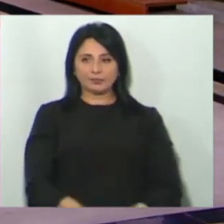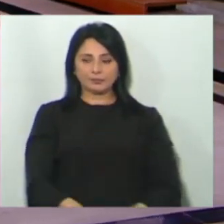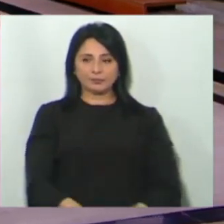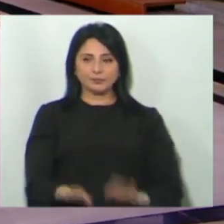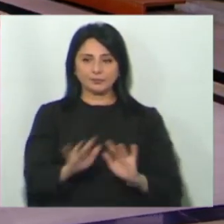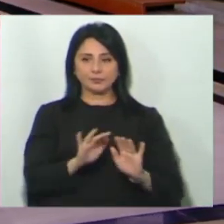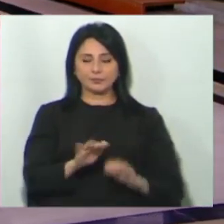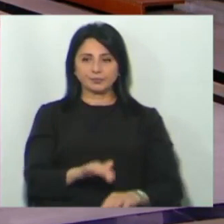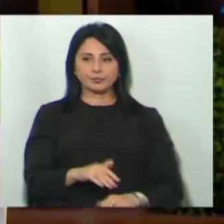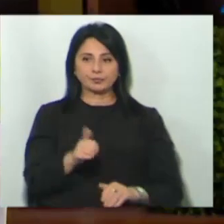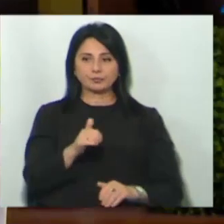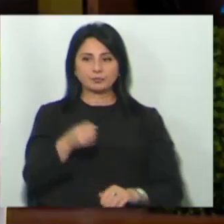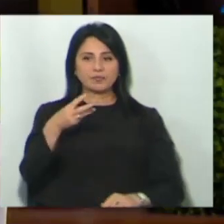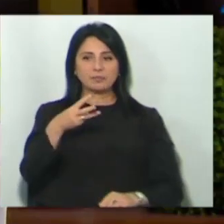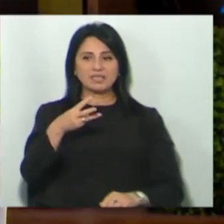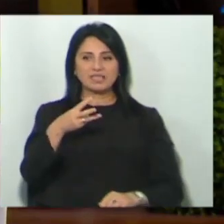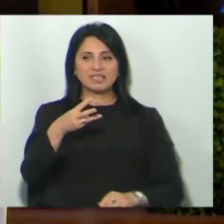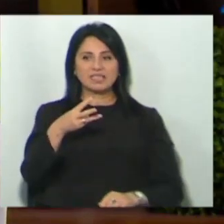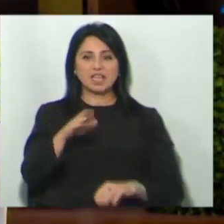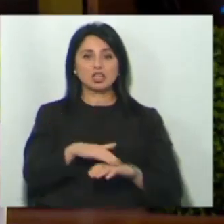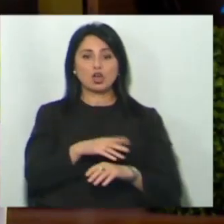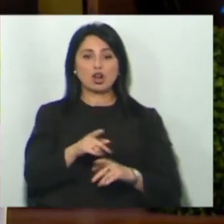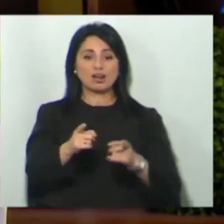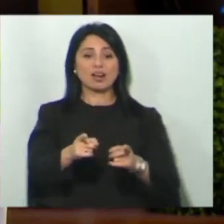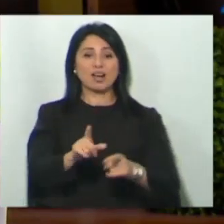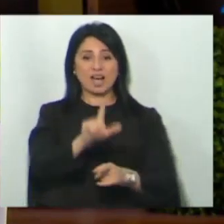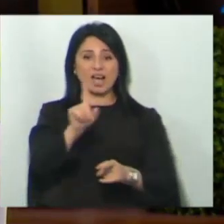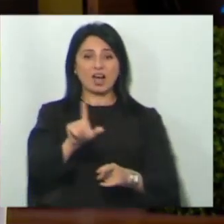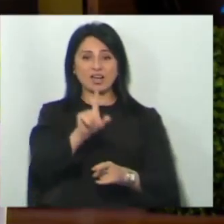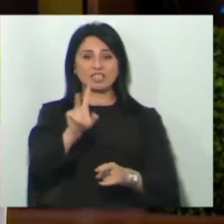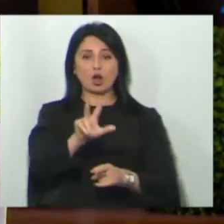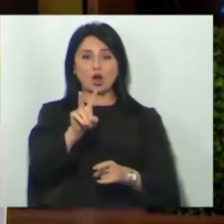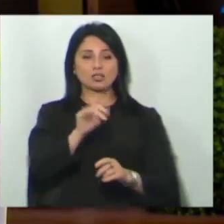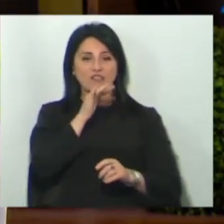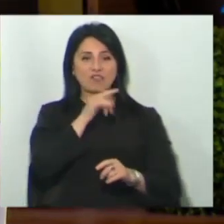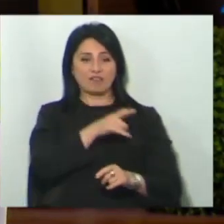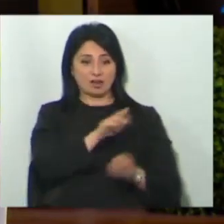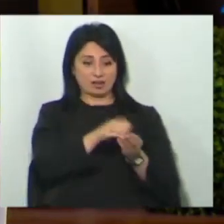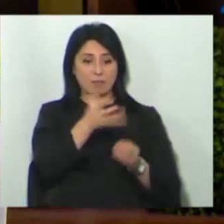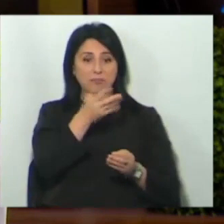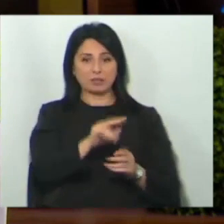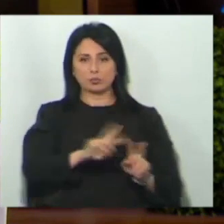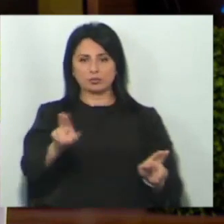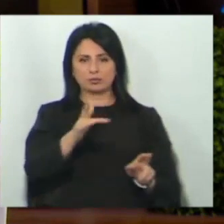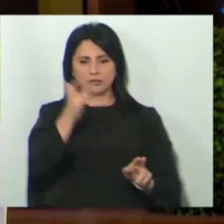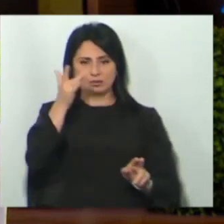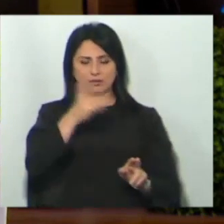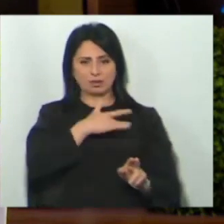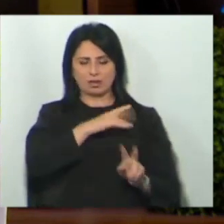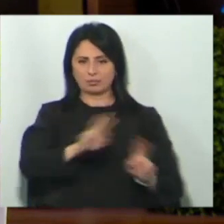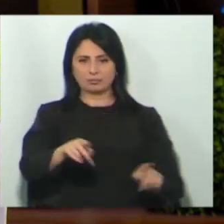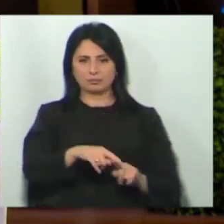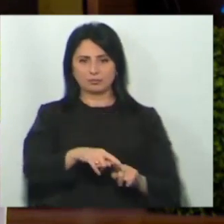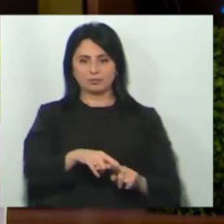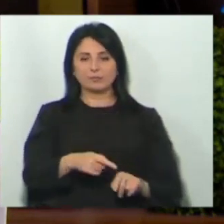დამაზიანებელ ზემოქმედებას, როგორც მზის გულზე ხანგრძლივად არასასურველ პერიოდში ყოფნა. Ამიტომ